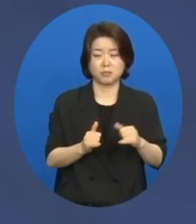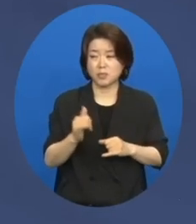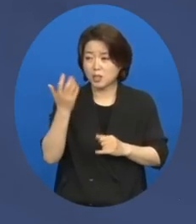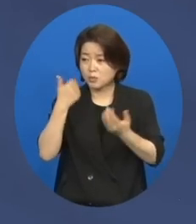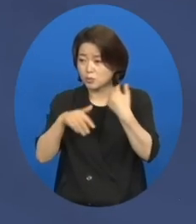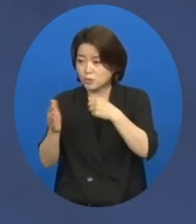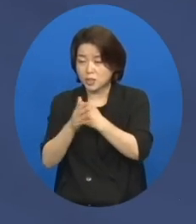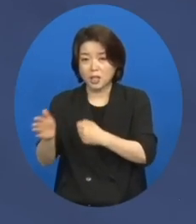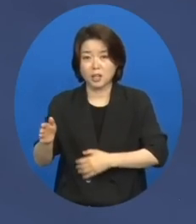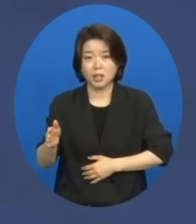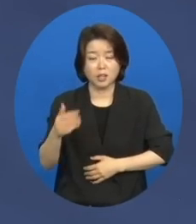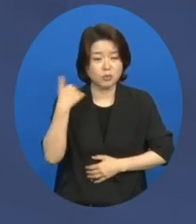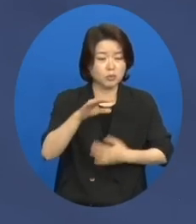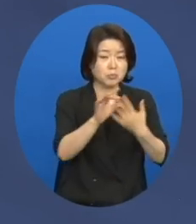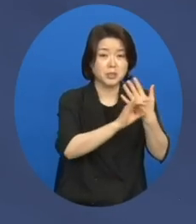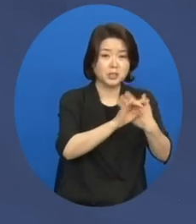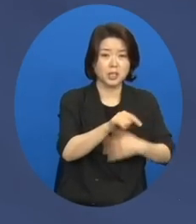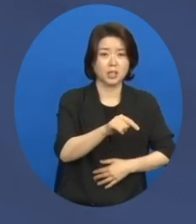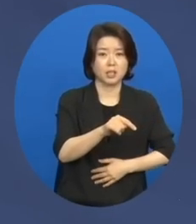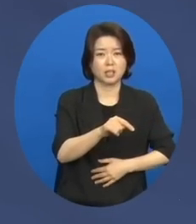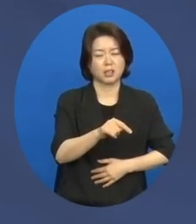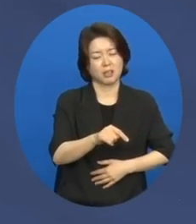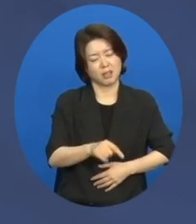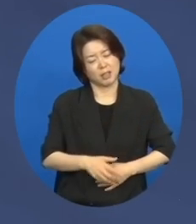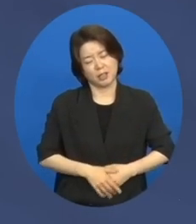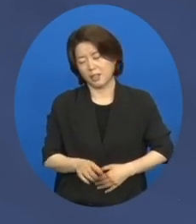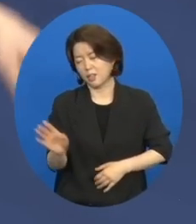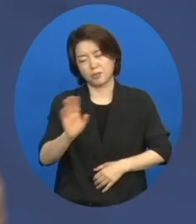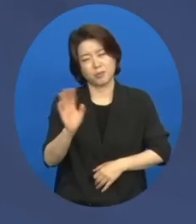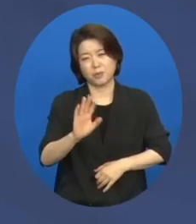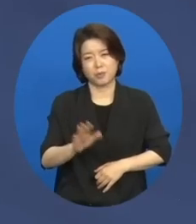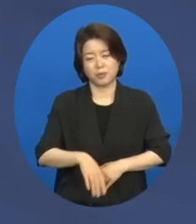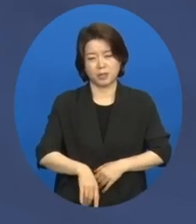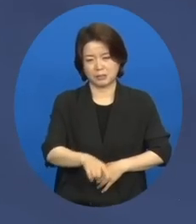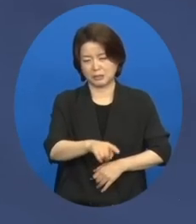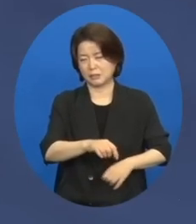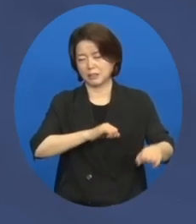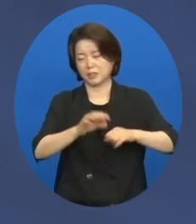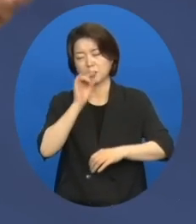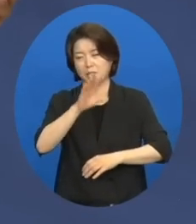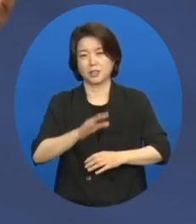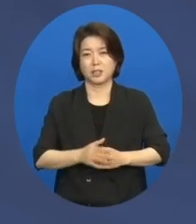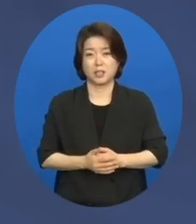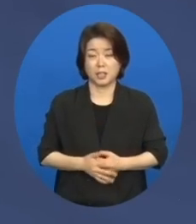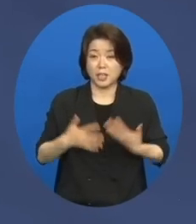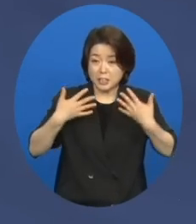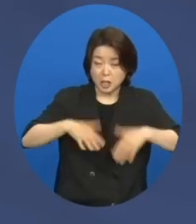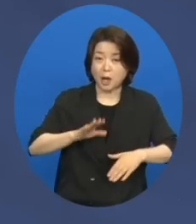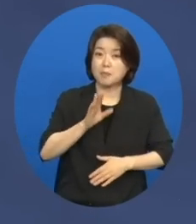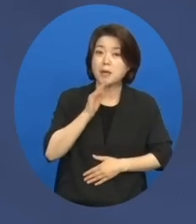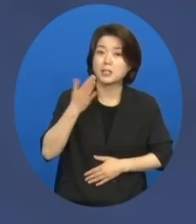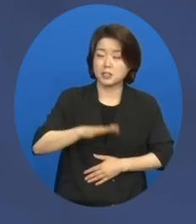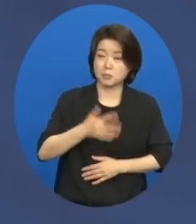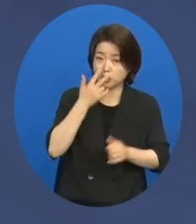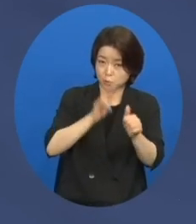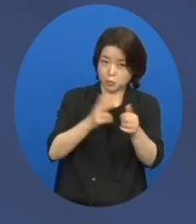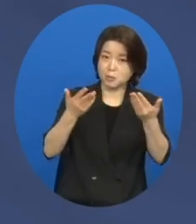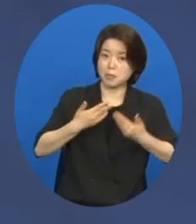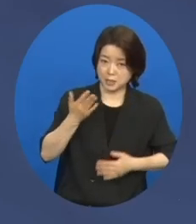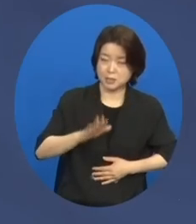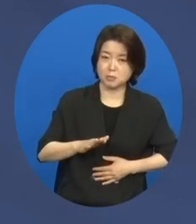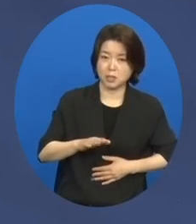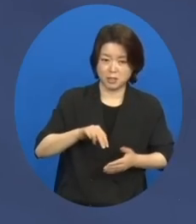탓, 무슨 핑계, 이런 따위에 저급한 짓을 안 해요. 연약하지만, 도전을 받지만,